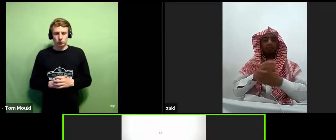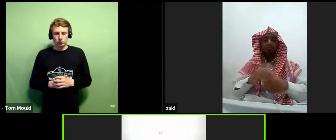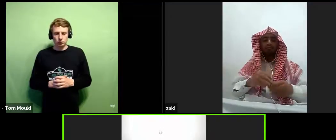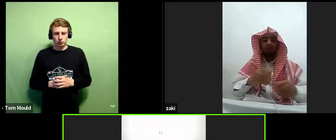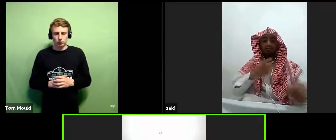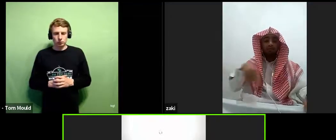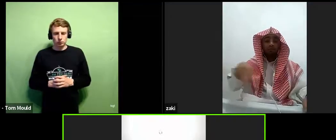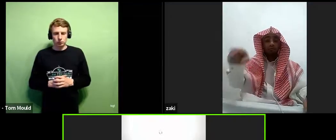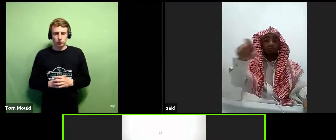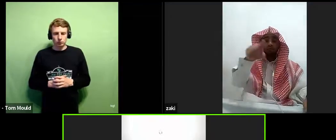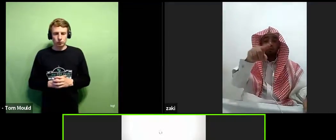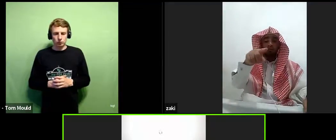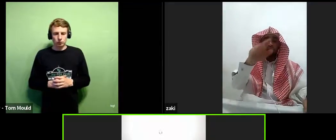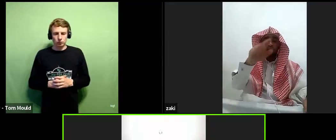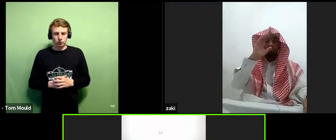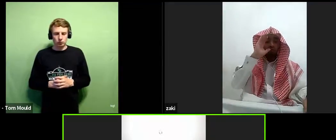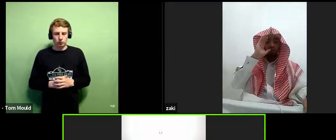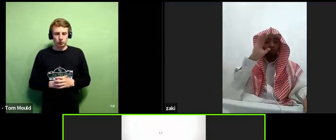وَلَعَلَّكُمْ